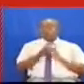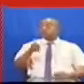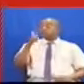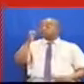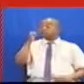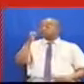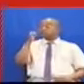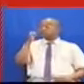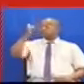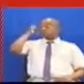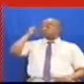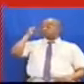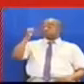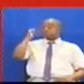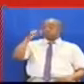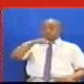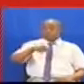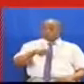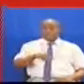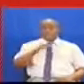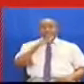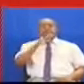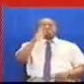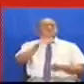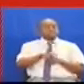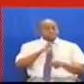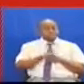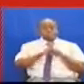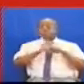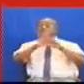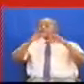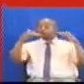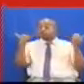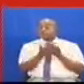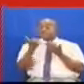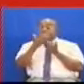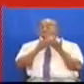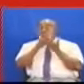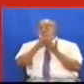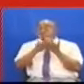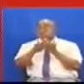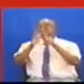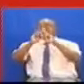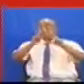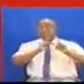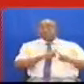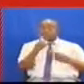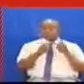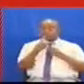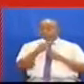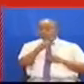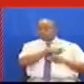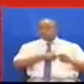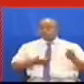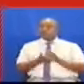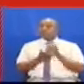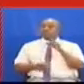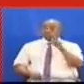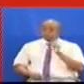leo, kuna habari nyingi zinazungumzwa duniani. Na hii yote ni kwamba mimi naamini ni rais wa